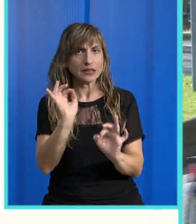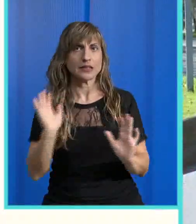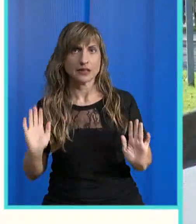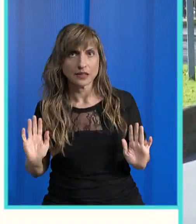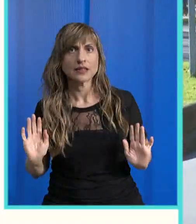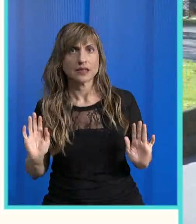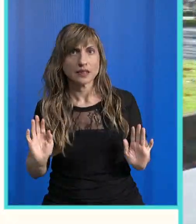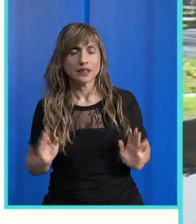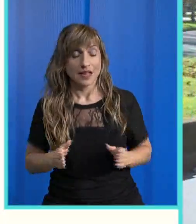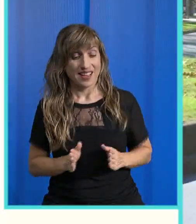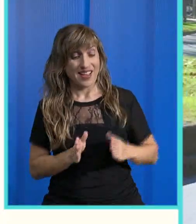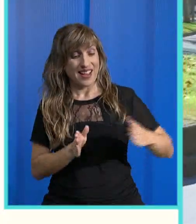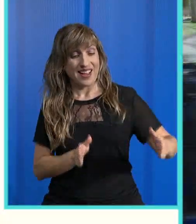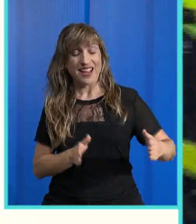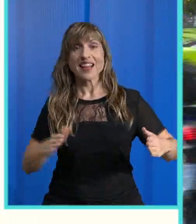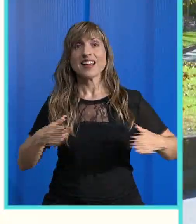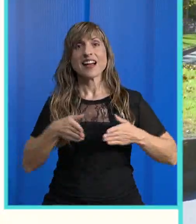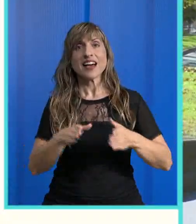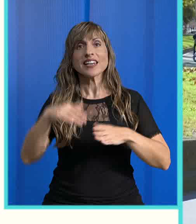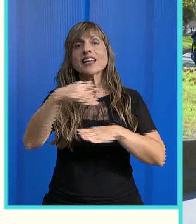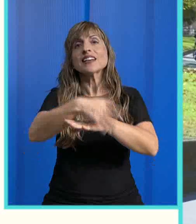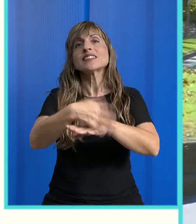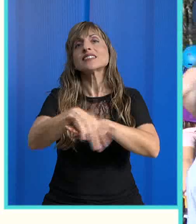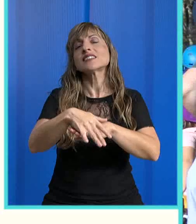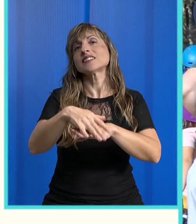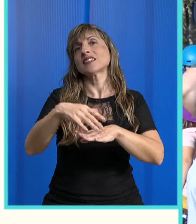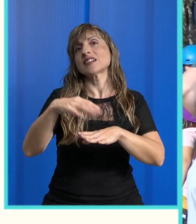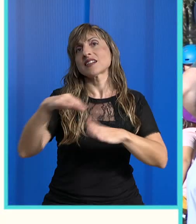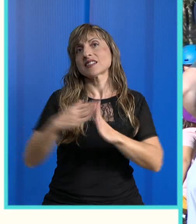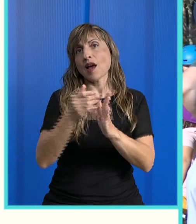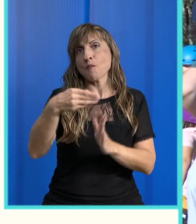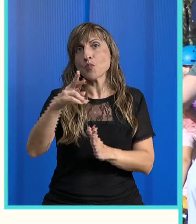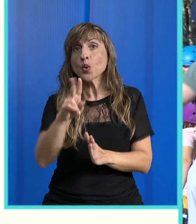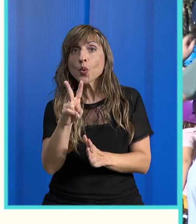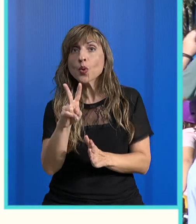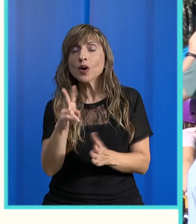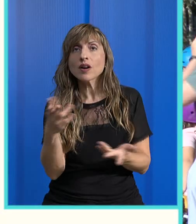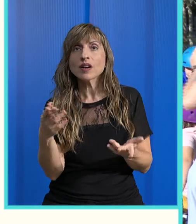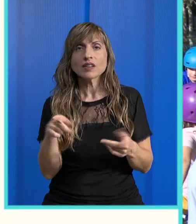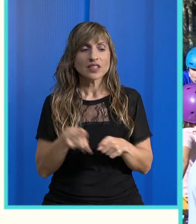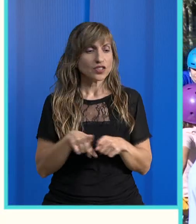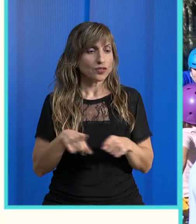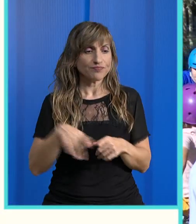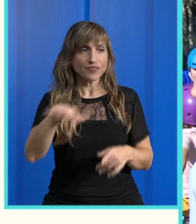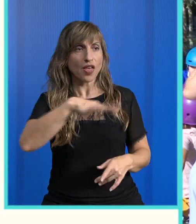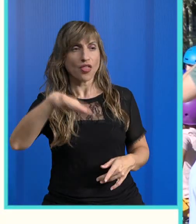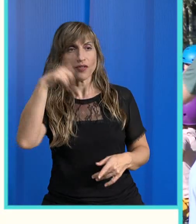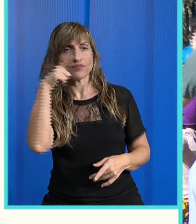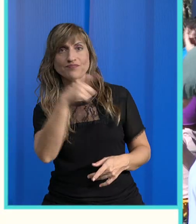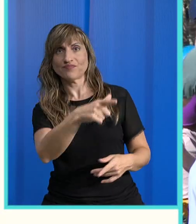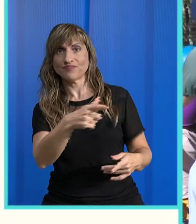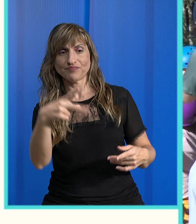bici que hi ha al carrer Sant Bru queda com una part allà desconnectada de la resta de la ciutat. Tens una